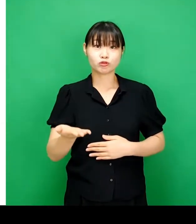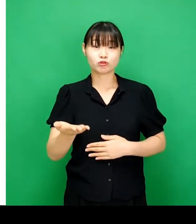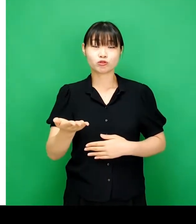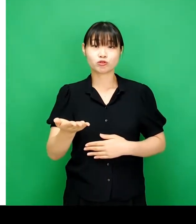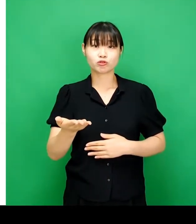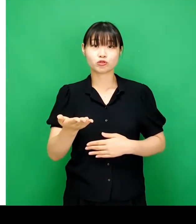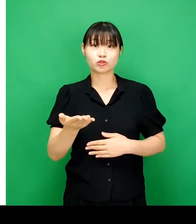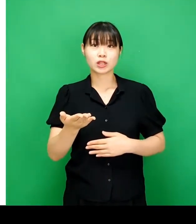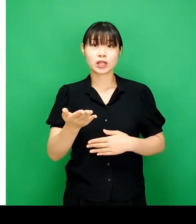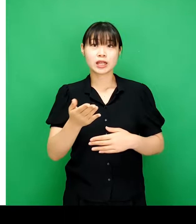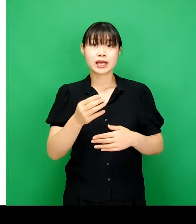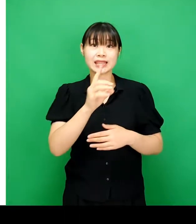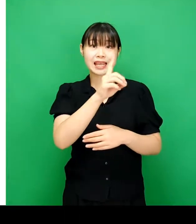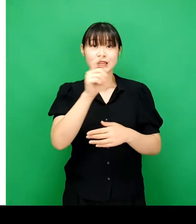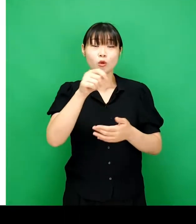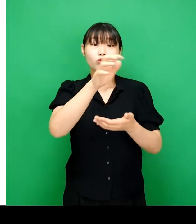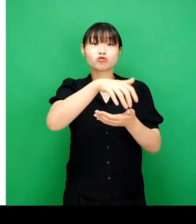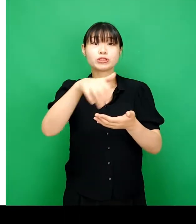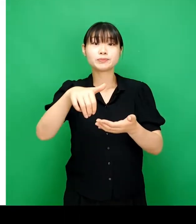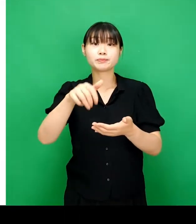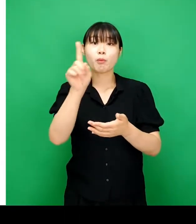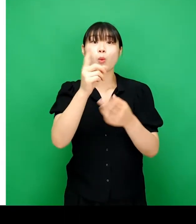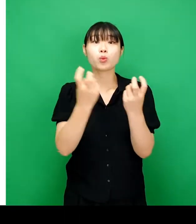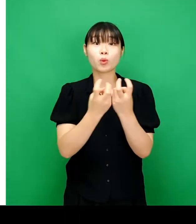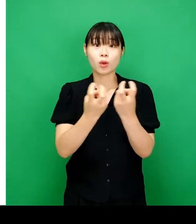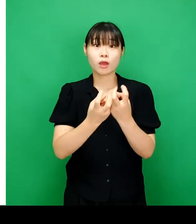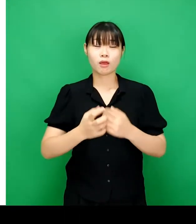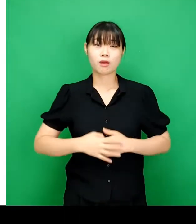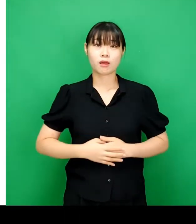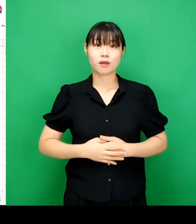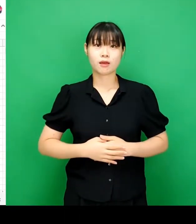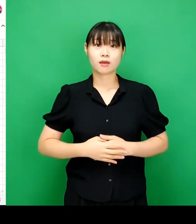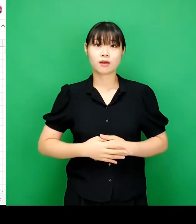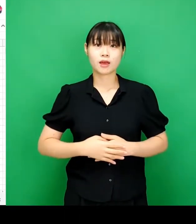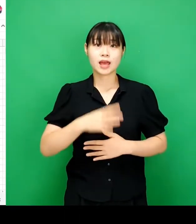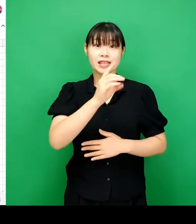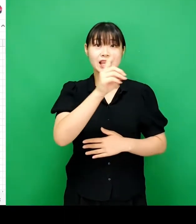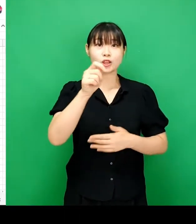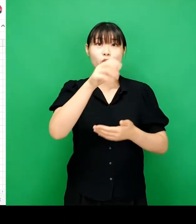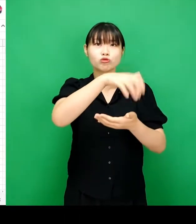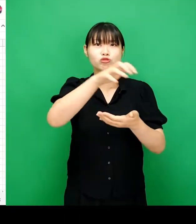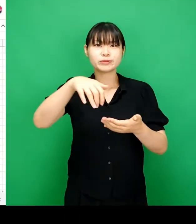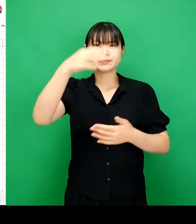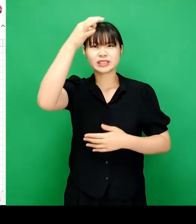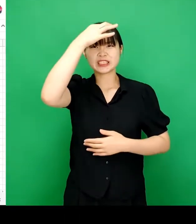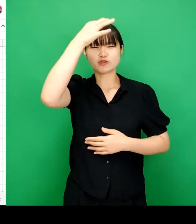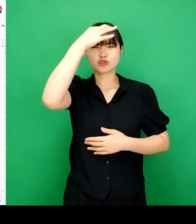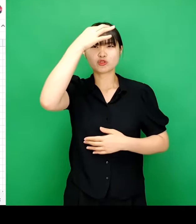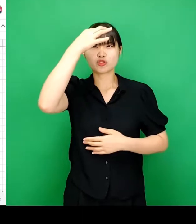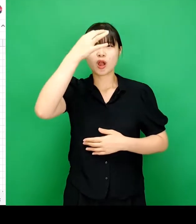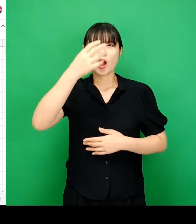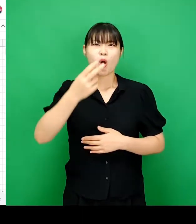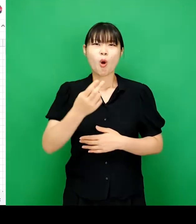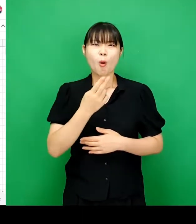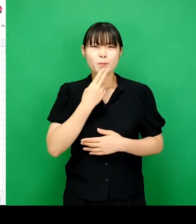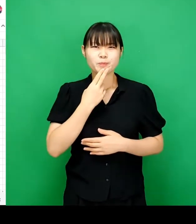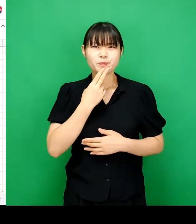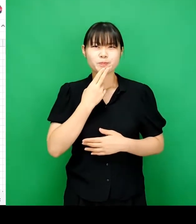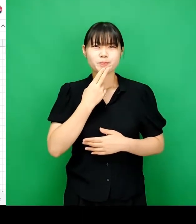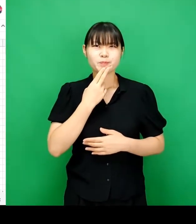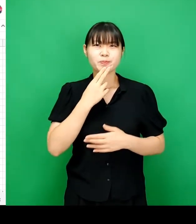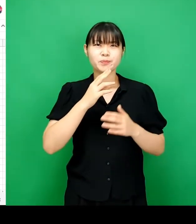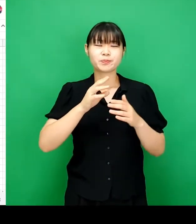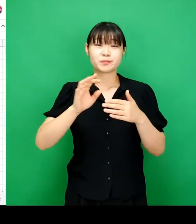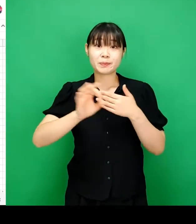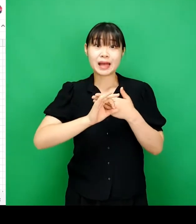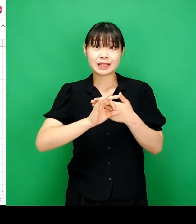여러분은 어떤 방법을 사용해 데이터를 수집하시나요? 데이터 수집 기술이 전혀 없다는 가정하에